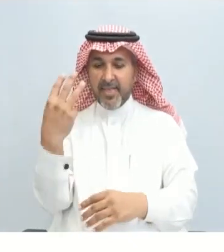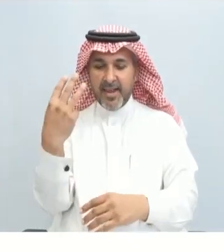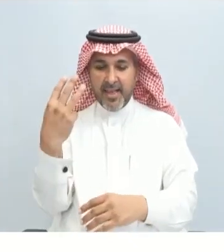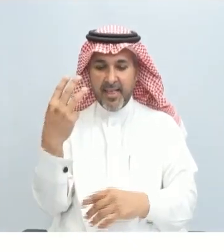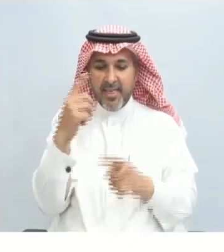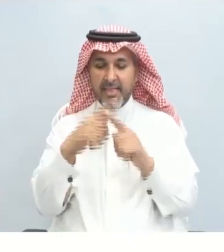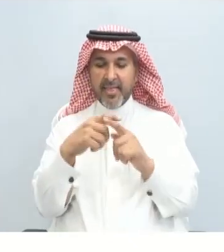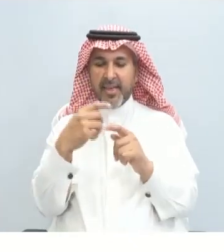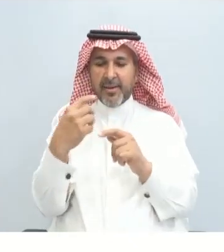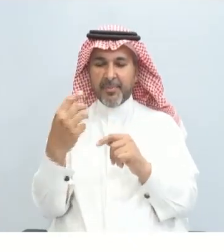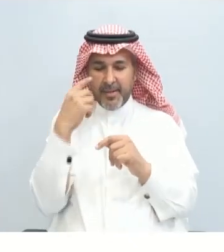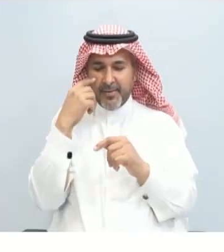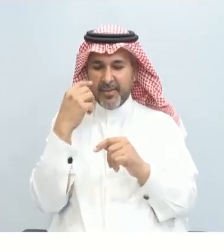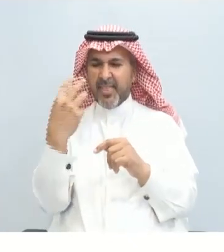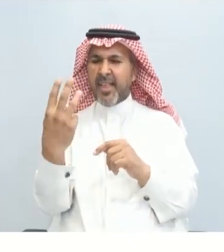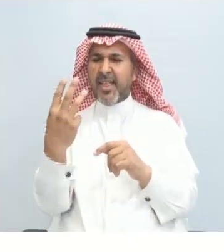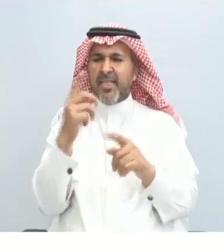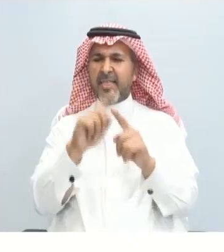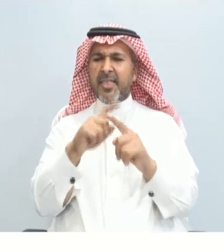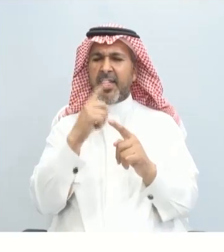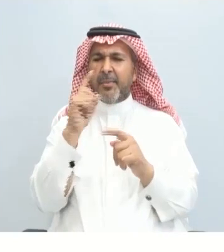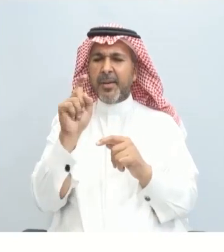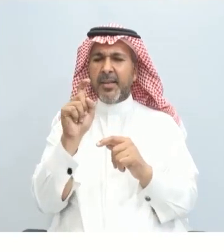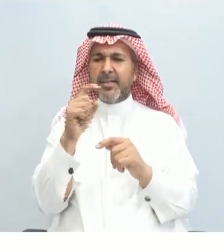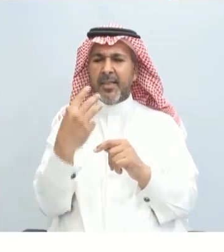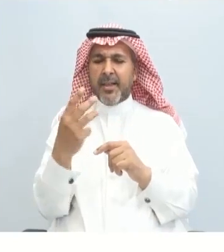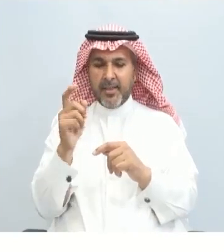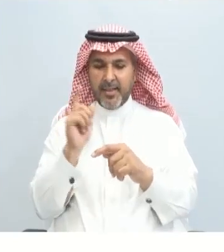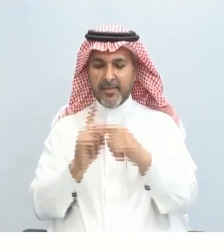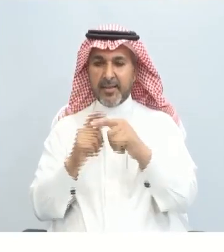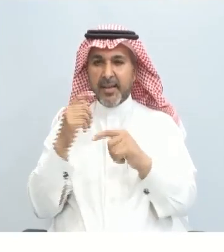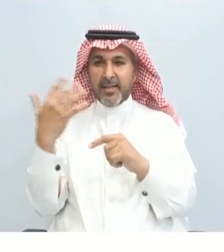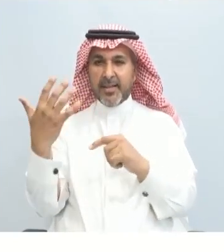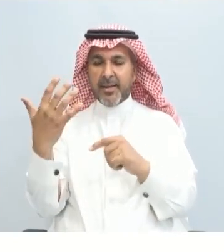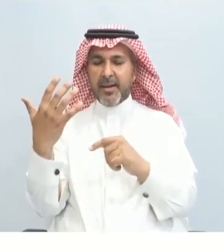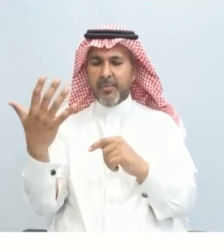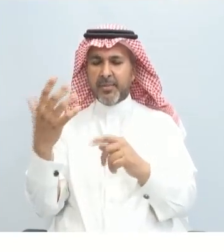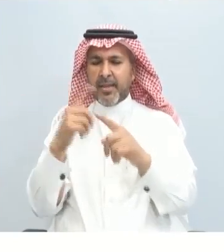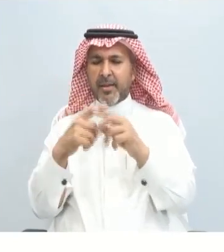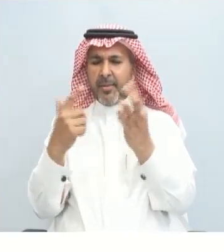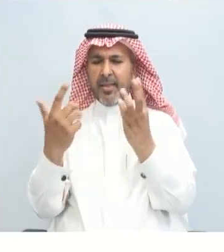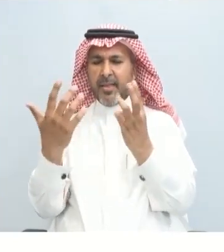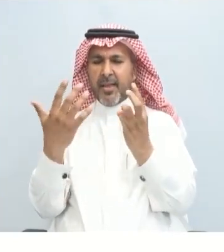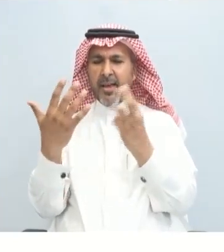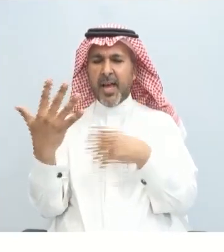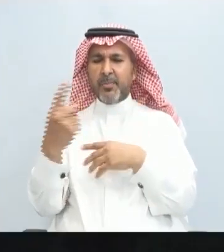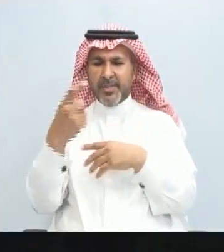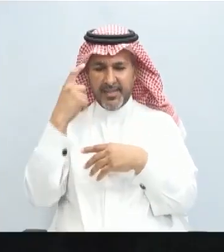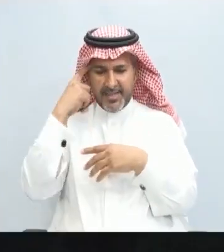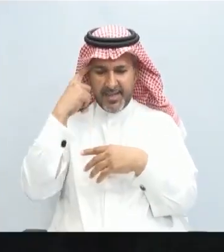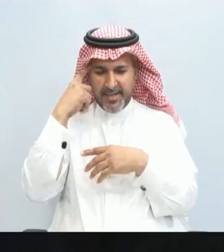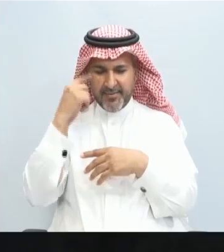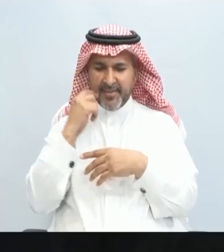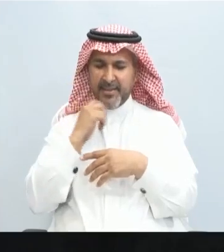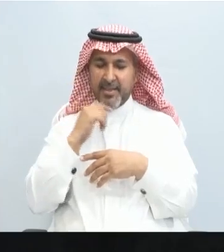السؤال هذا كيف جميله جدا ولكن حله بسيط بمجرد معرفتنا ل يعني تركيب الدوال